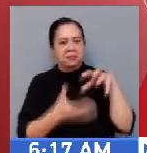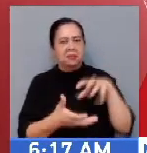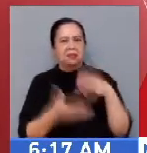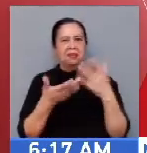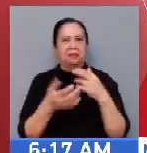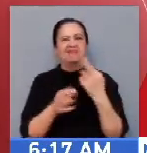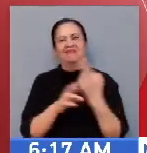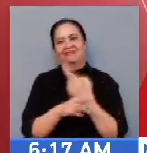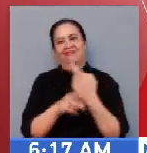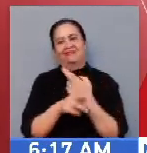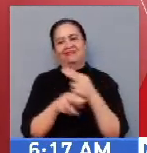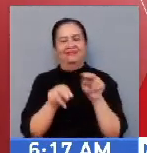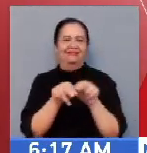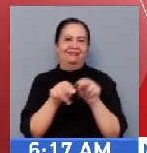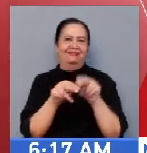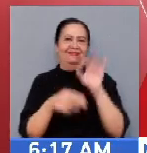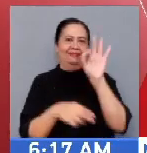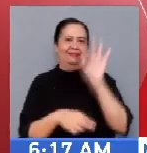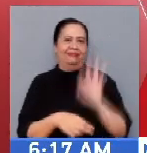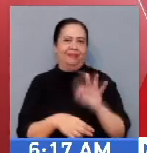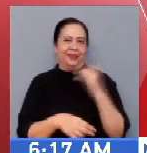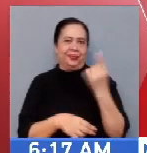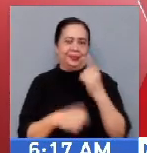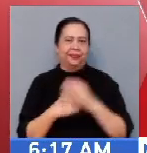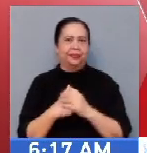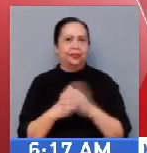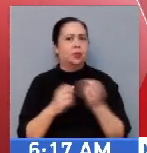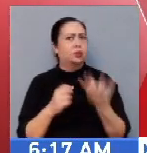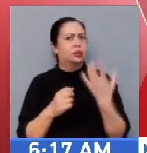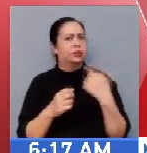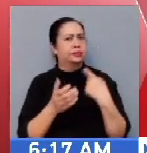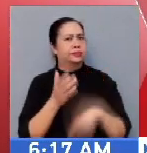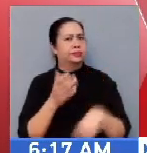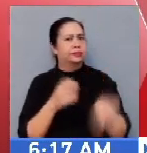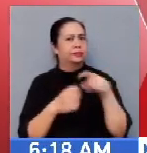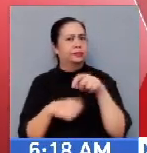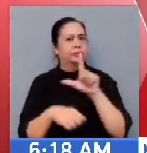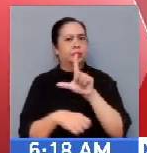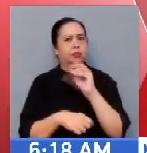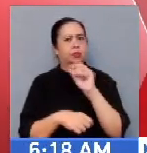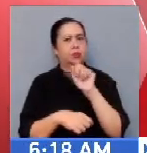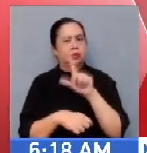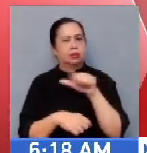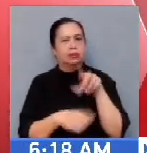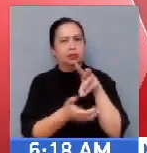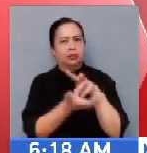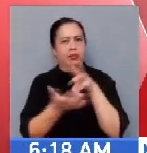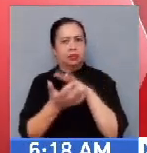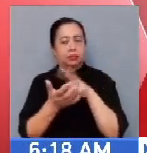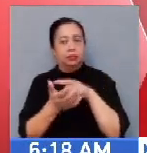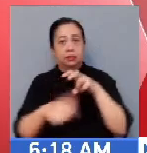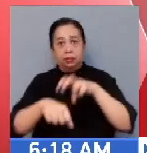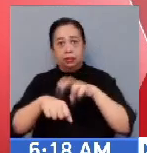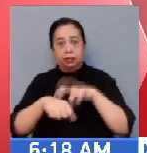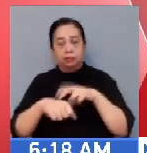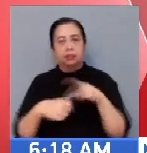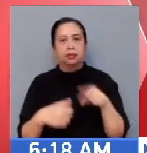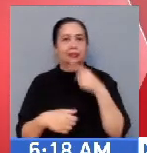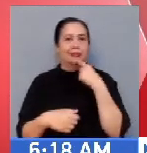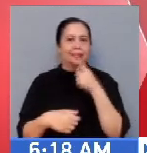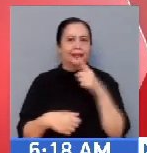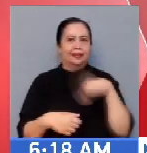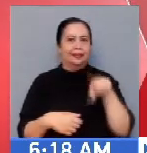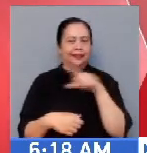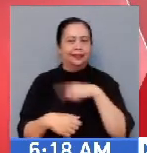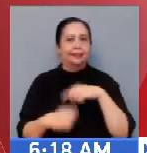muna. Pero kumusta po ang presyohan ngayon ng local na patatas natin? Yung sa local na patatas po, sabi nga po ng ating mga farmers